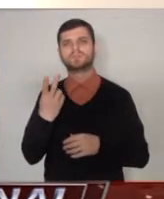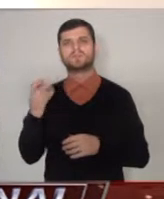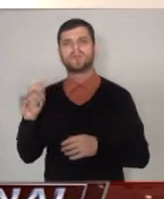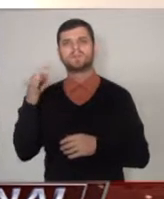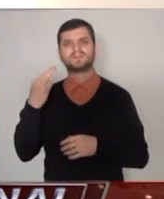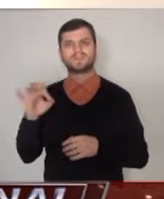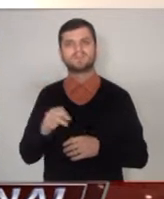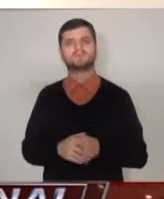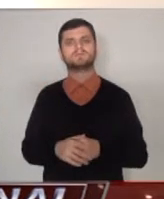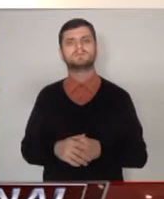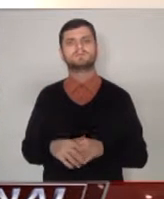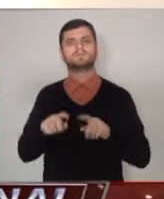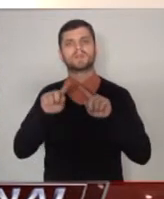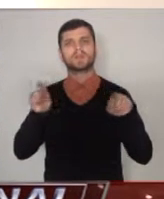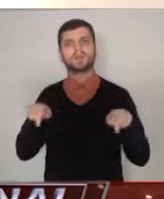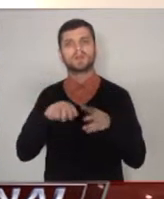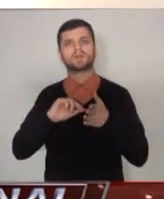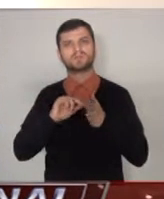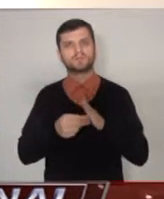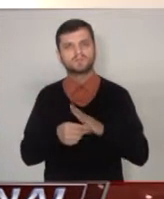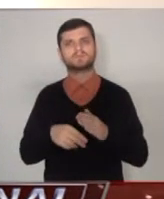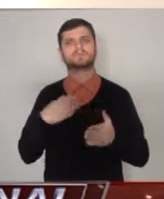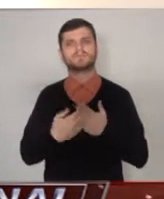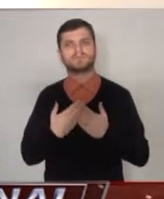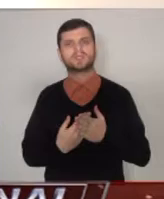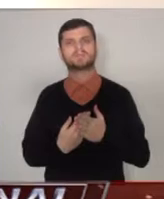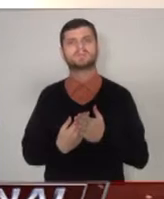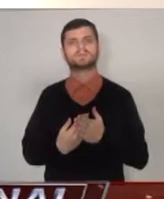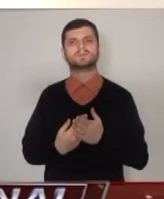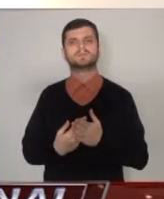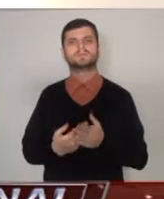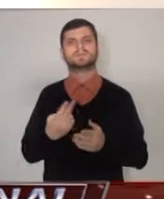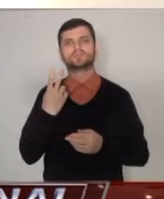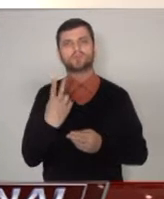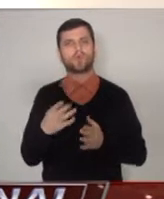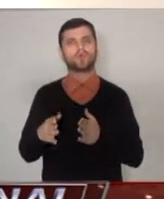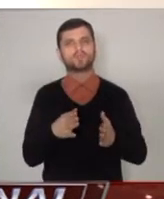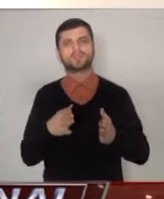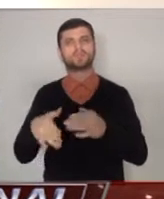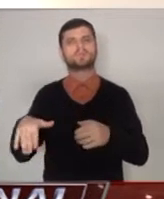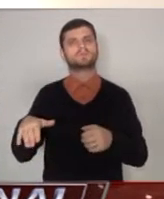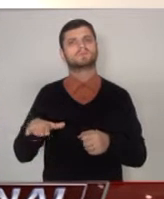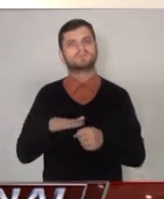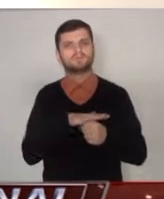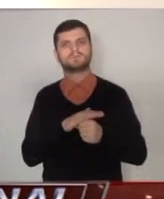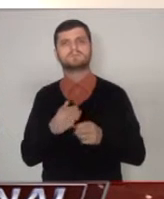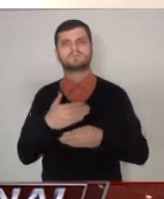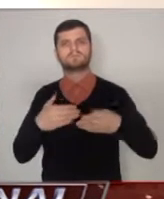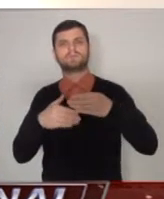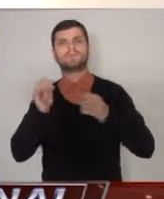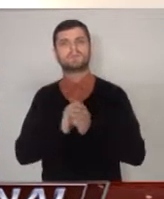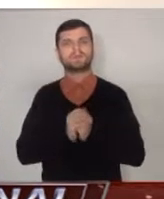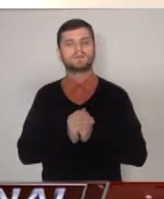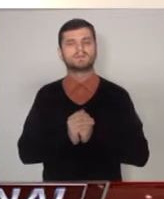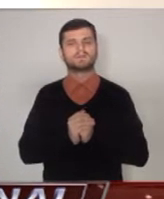Depus contracte depuse la PNADR pentru două drumuri, inclusiv cel de, pentru Centrul de Informare Turistică, pe care